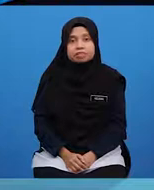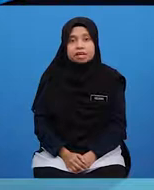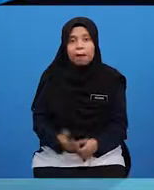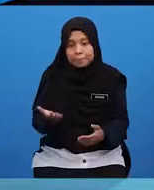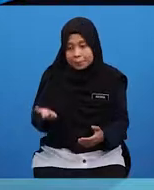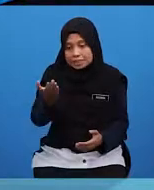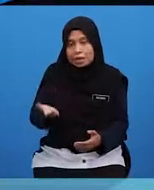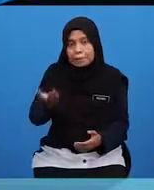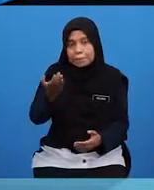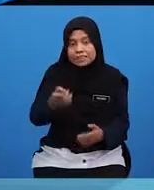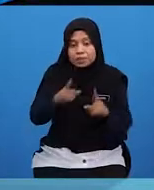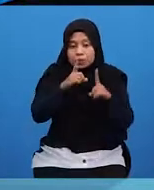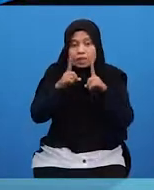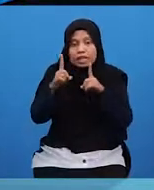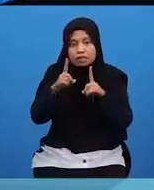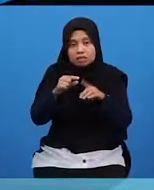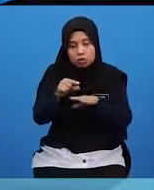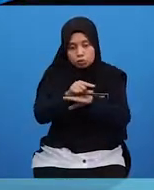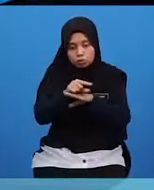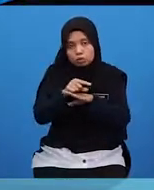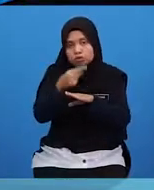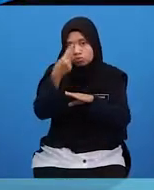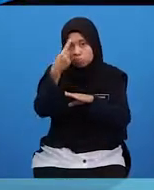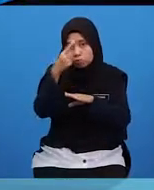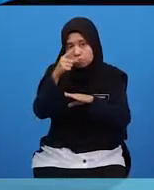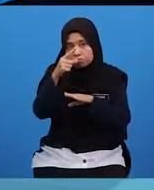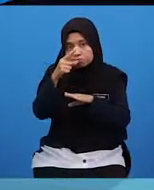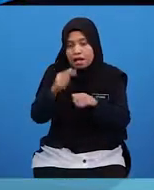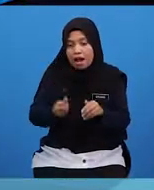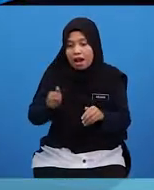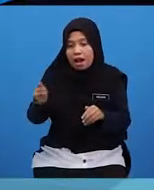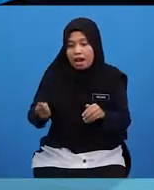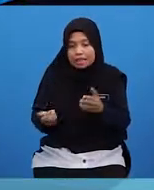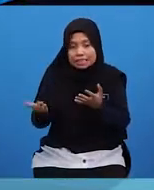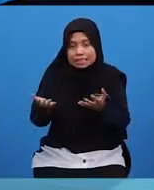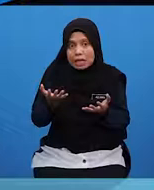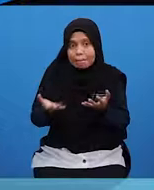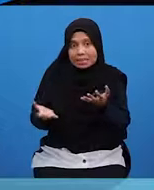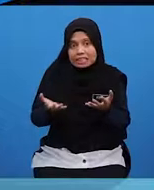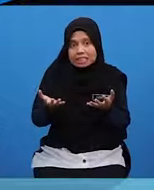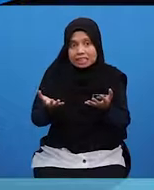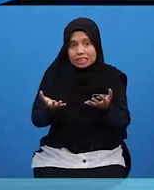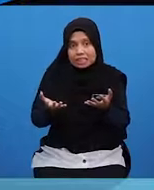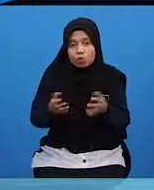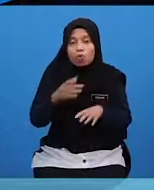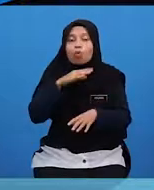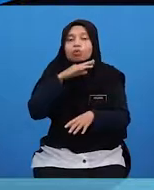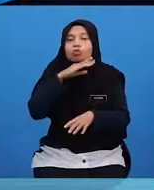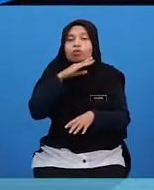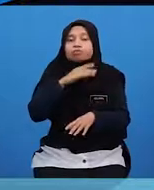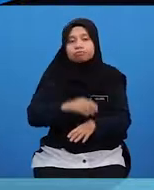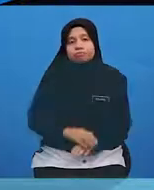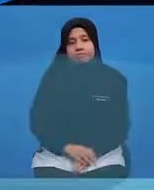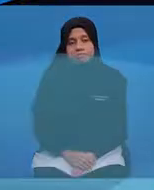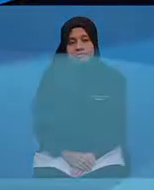Penapis lilin. Penapis lilin digunakan sebagai alat menapis sisa kotoran atau habuk di